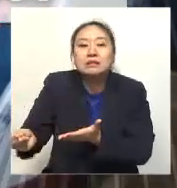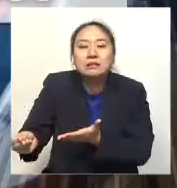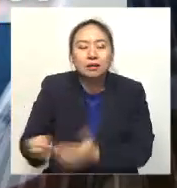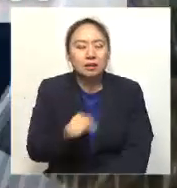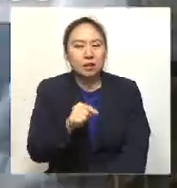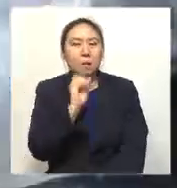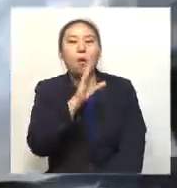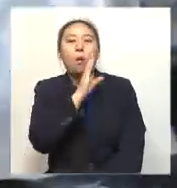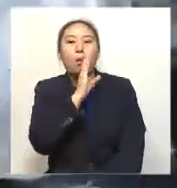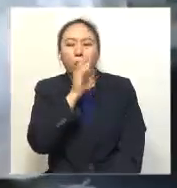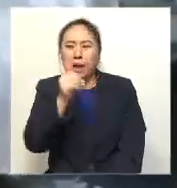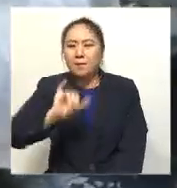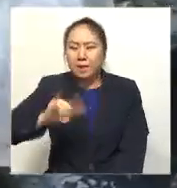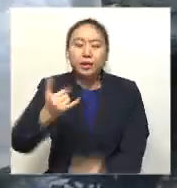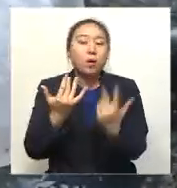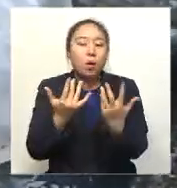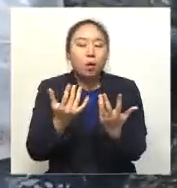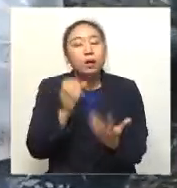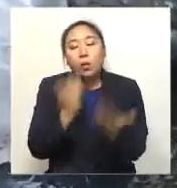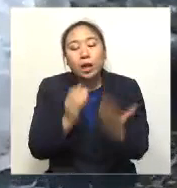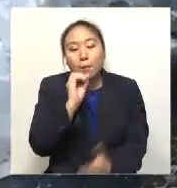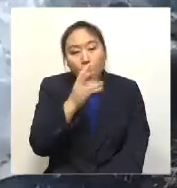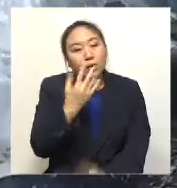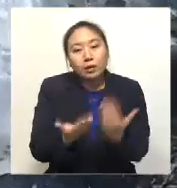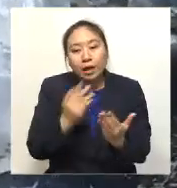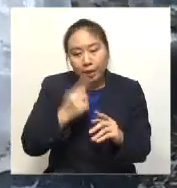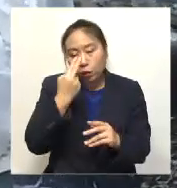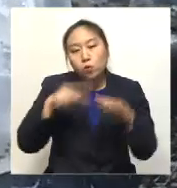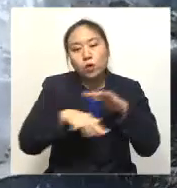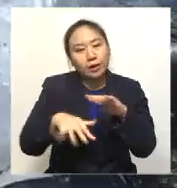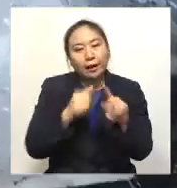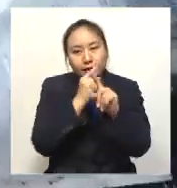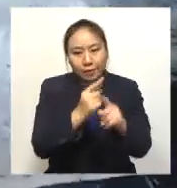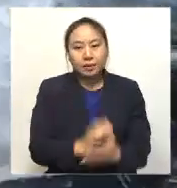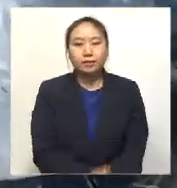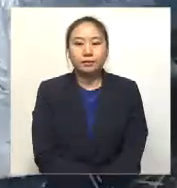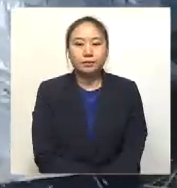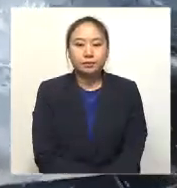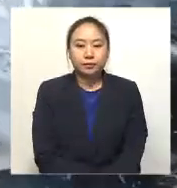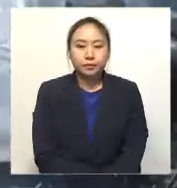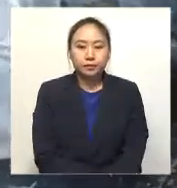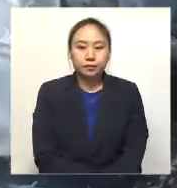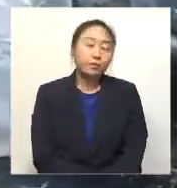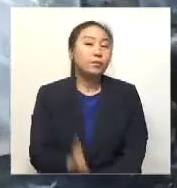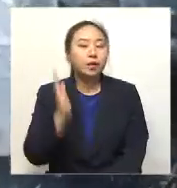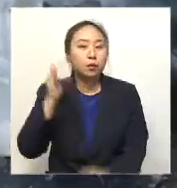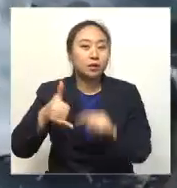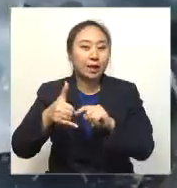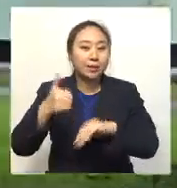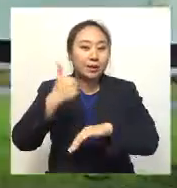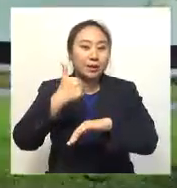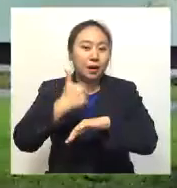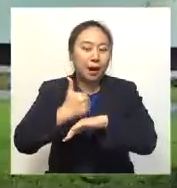างได้แต่ว่าสุดท้ายก็ต้องว่ากันไปตามหลักฐานค่ะ ค่ะขณะเดียวกันนะคะนายวัชรชัยส